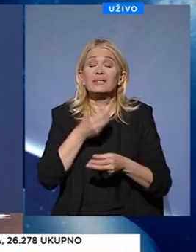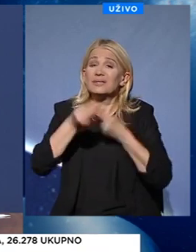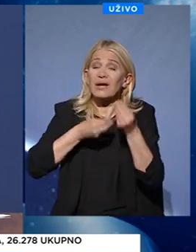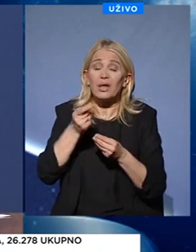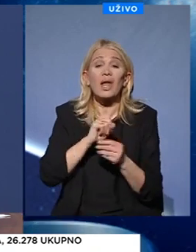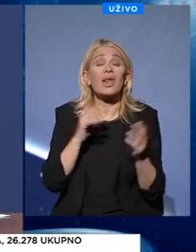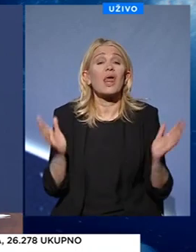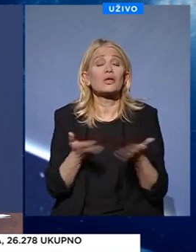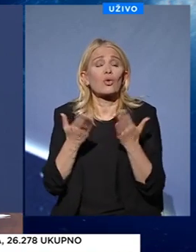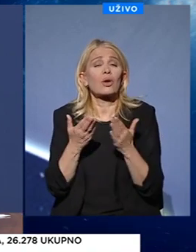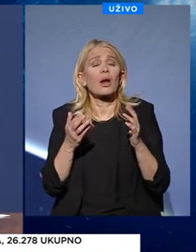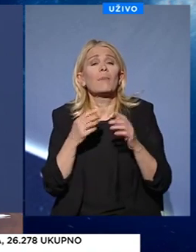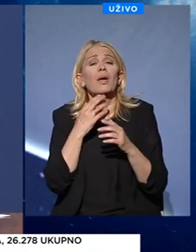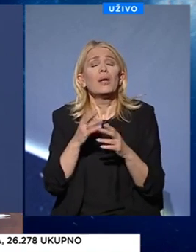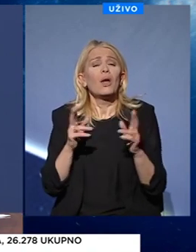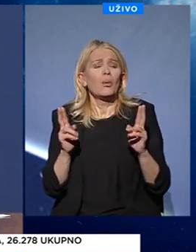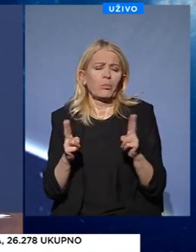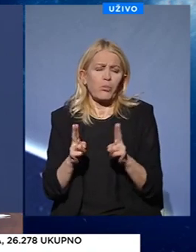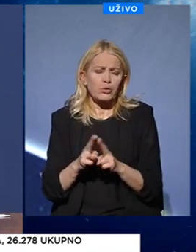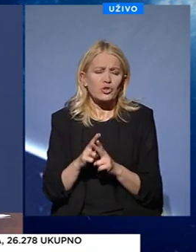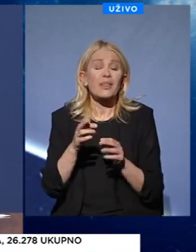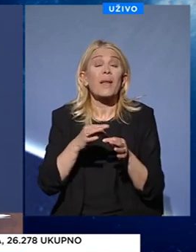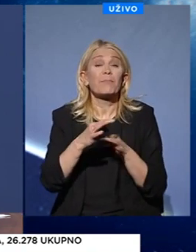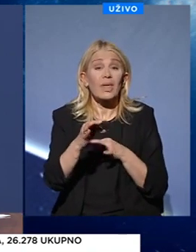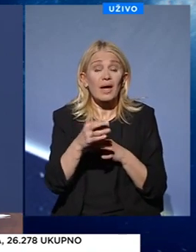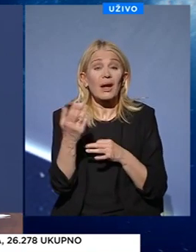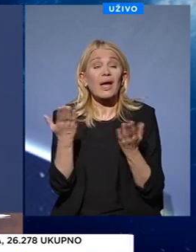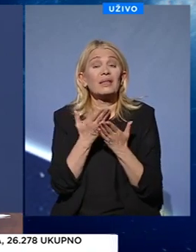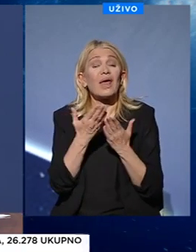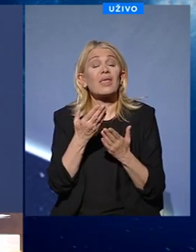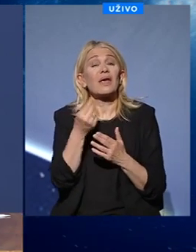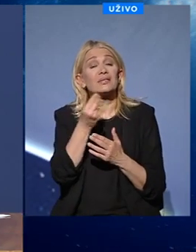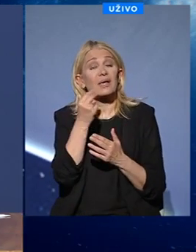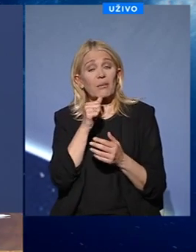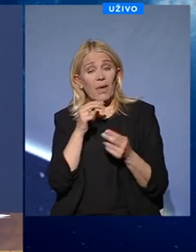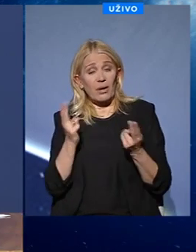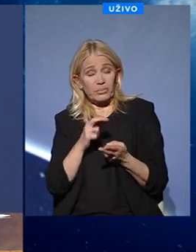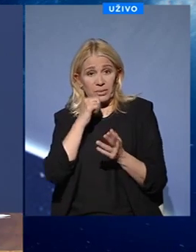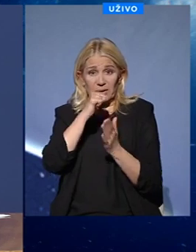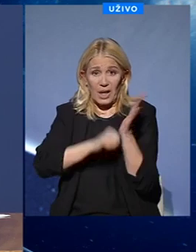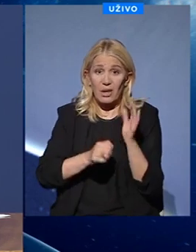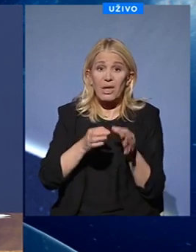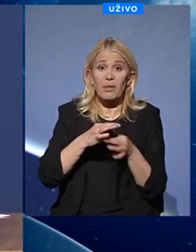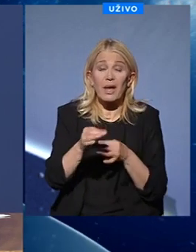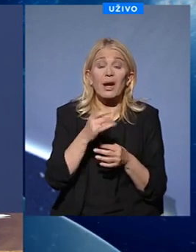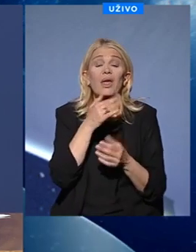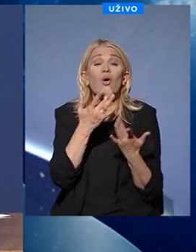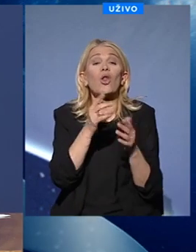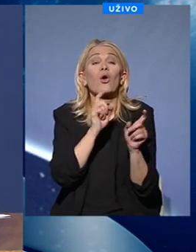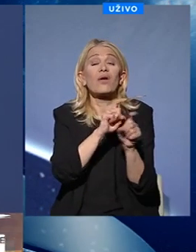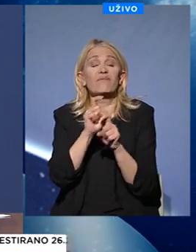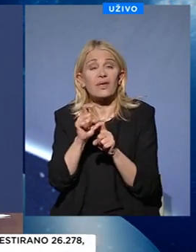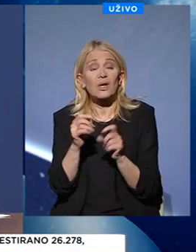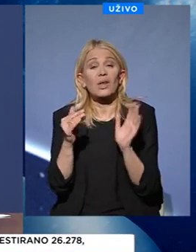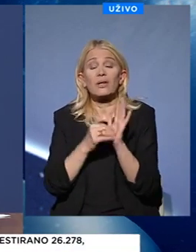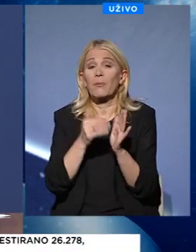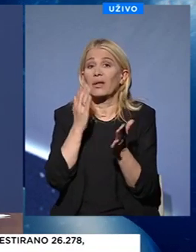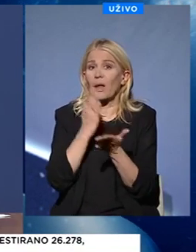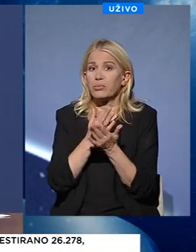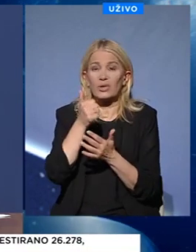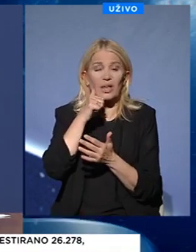ne žuri sa popuštanjem restriktivnih mera. Gde je Srbija između liberalnih i rigoroznih mera i koliko inficiranih treba da bude